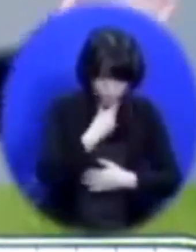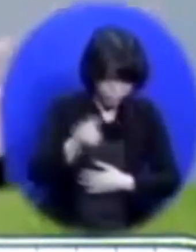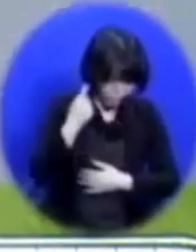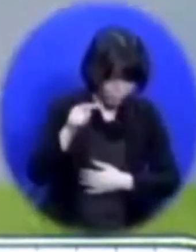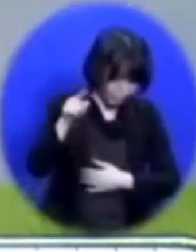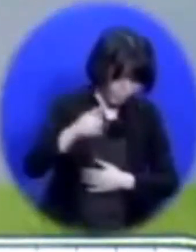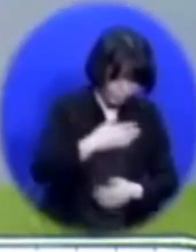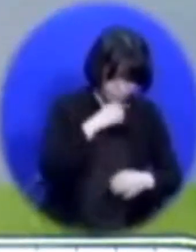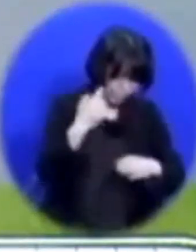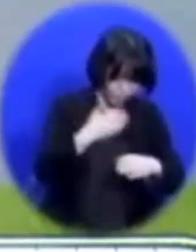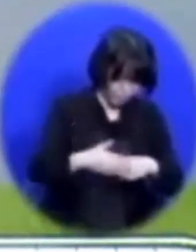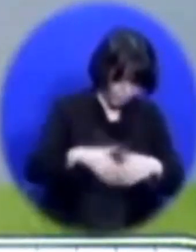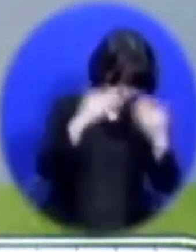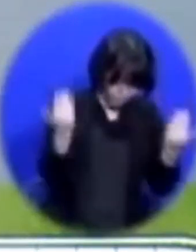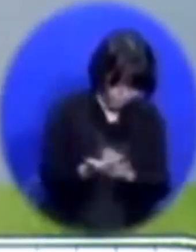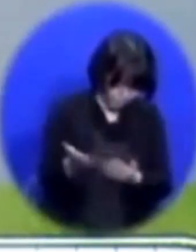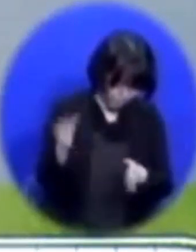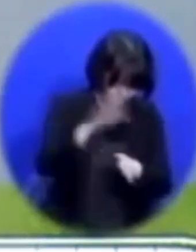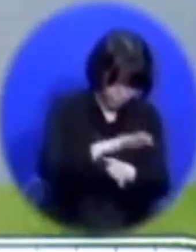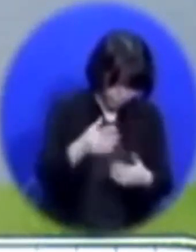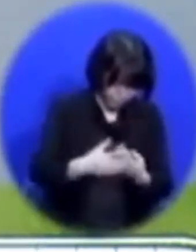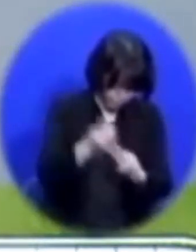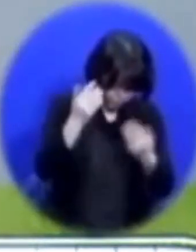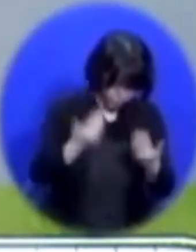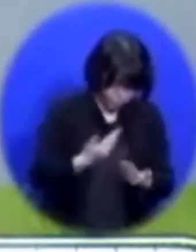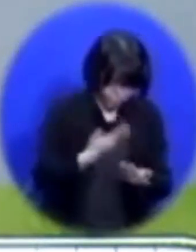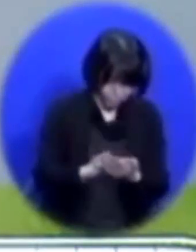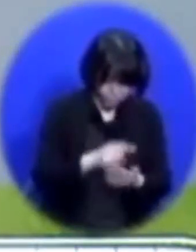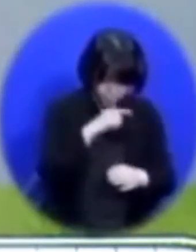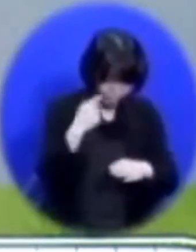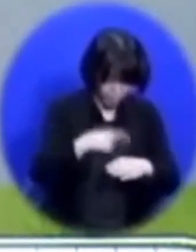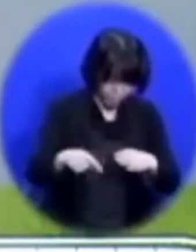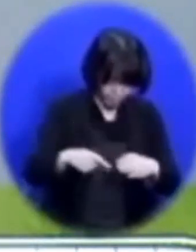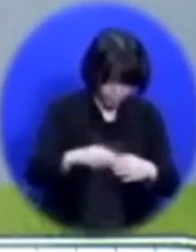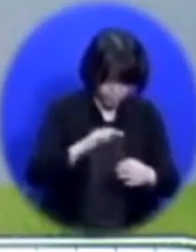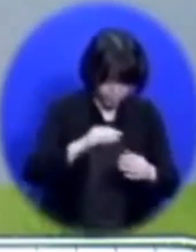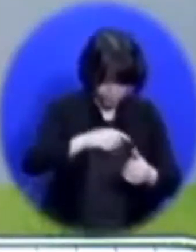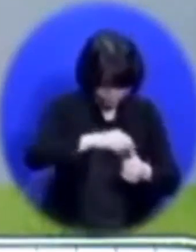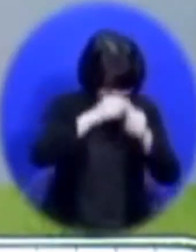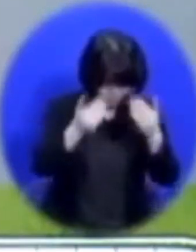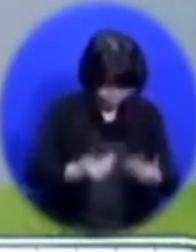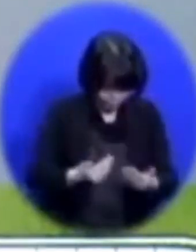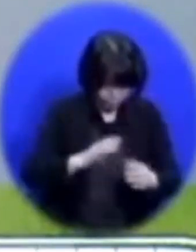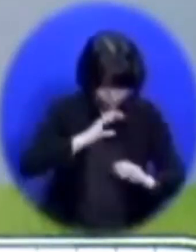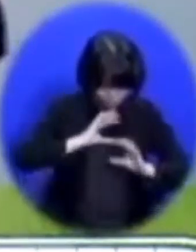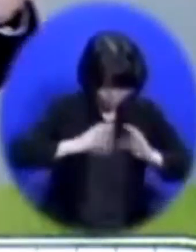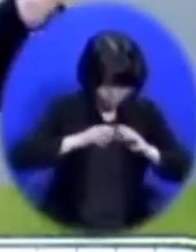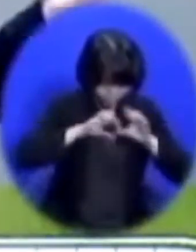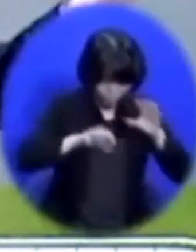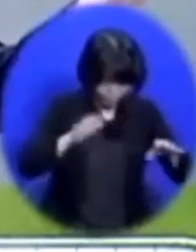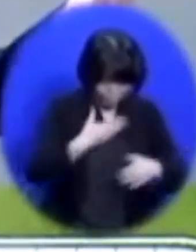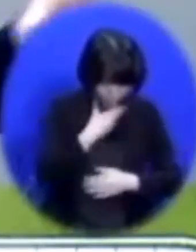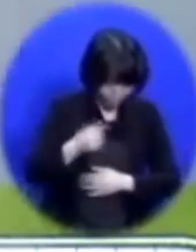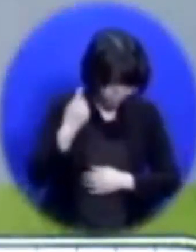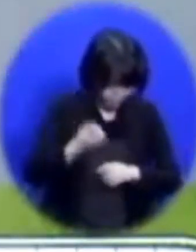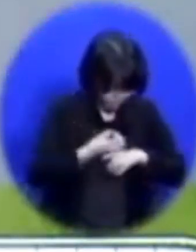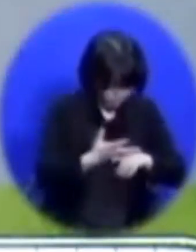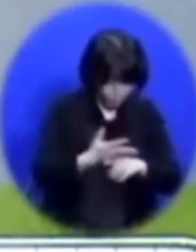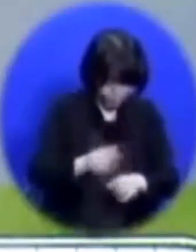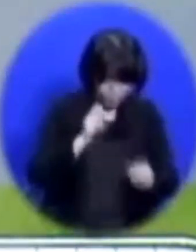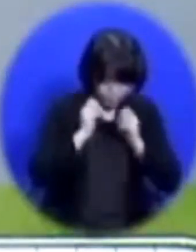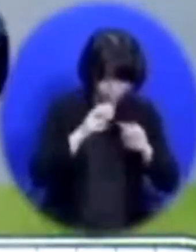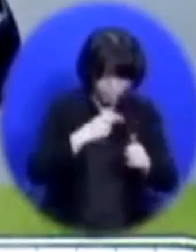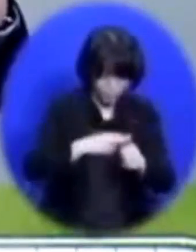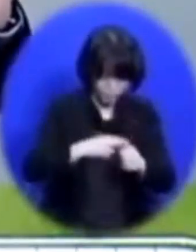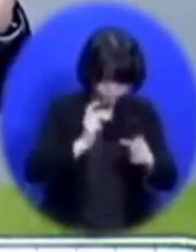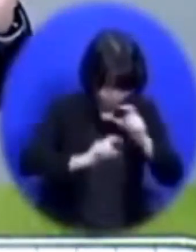주님의뜻대로복음이북한전역을하나로묶고덮게하소서. 주님,북한에있는우리동포들을구원하시고,주님의 복음이온 세상나라에전파되게하소서.더